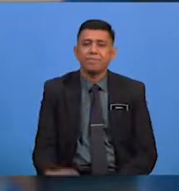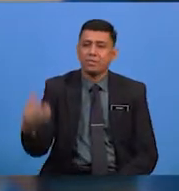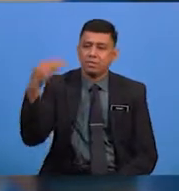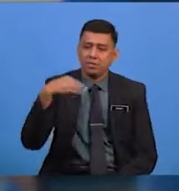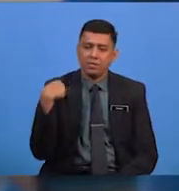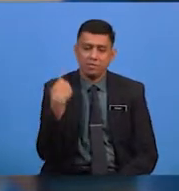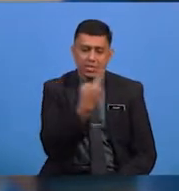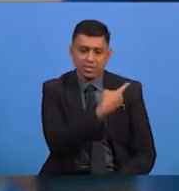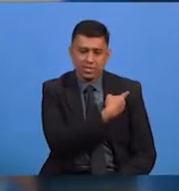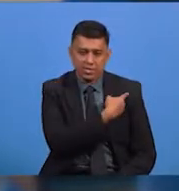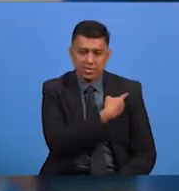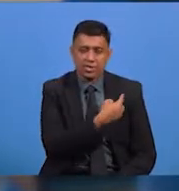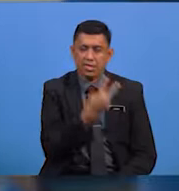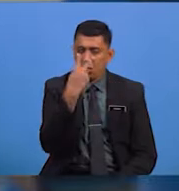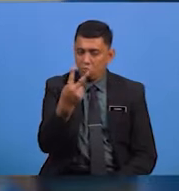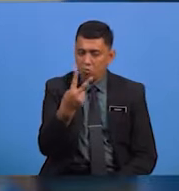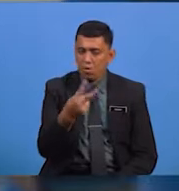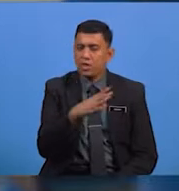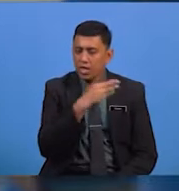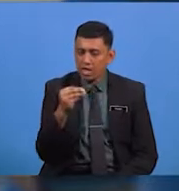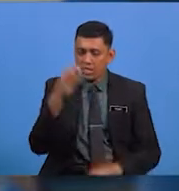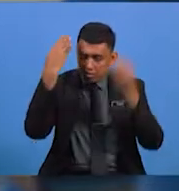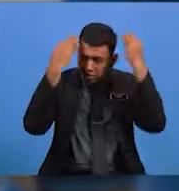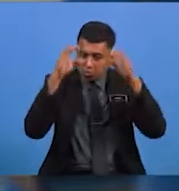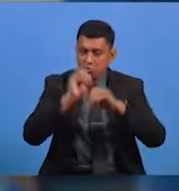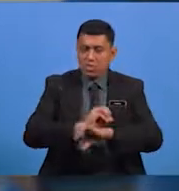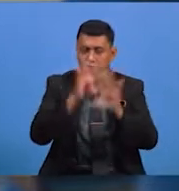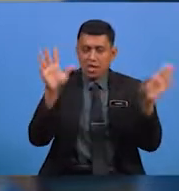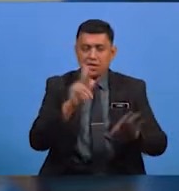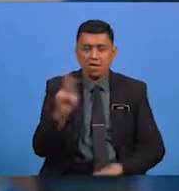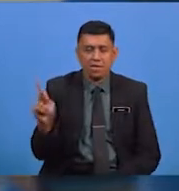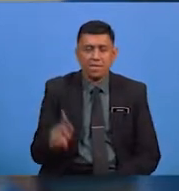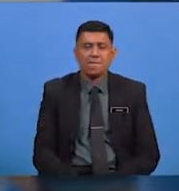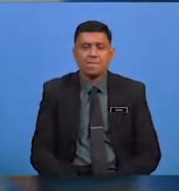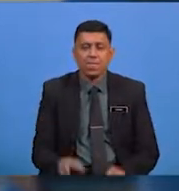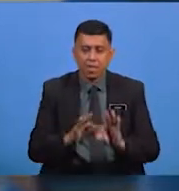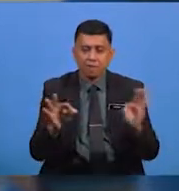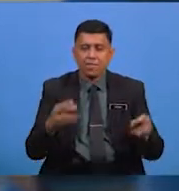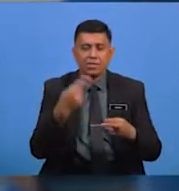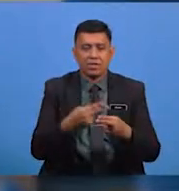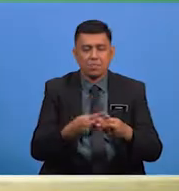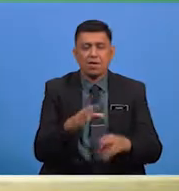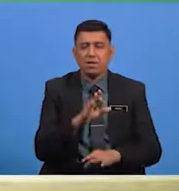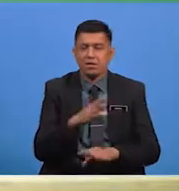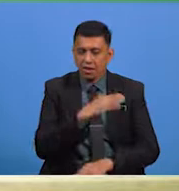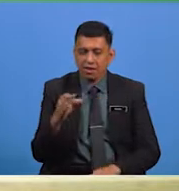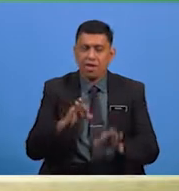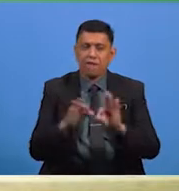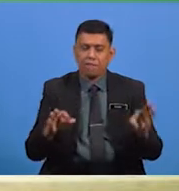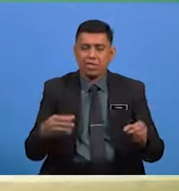Mari cikgu terangkan mengenai frasa nama dan frasa sendi nama.